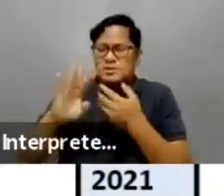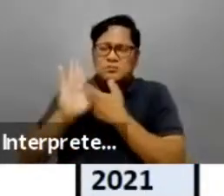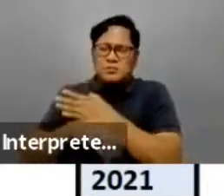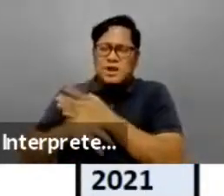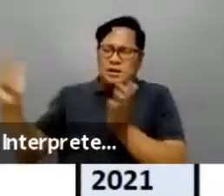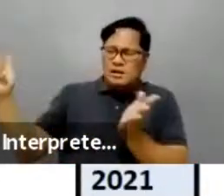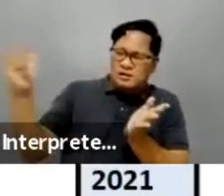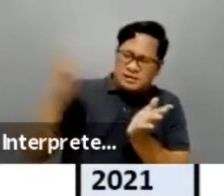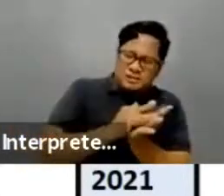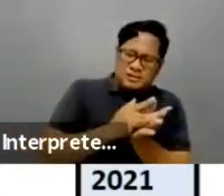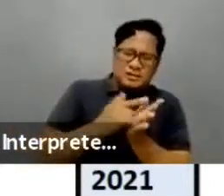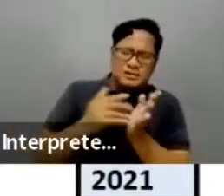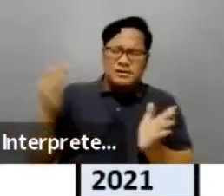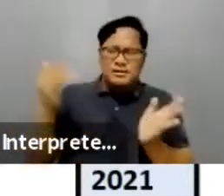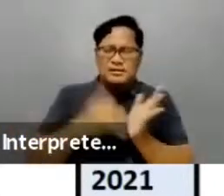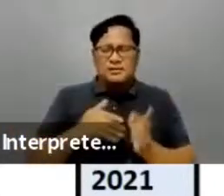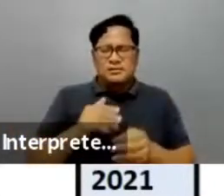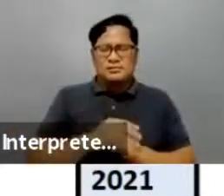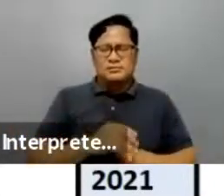community quarantine.